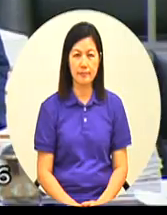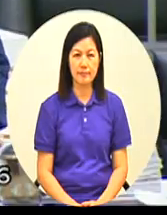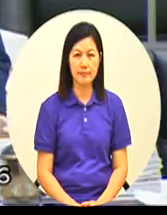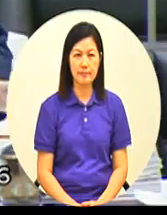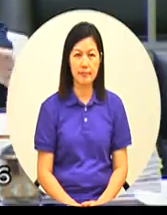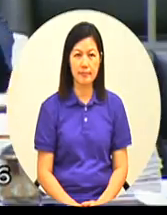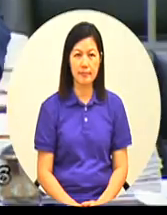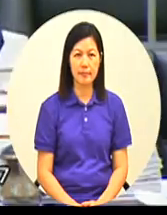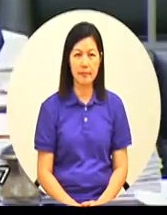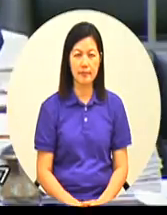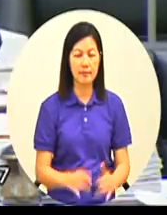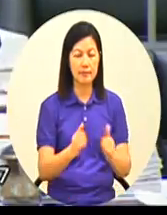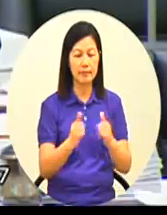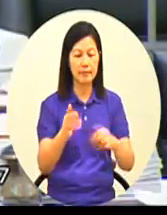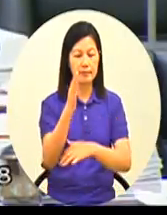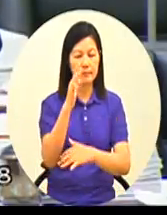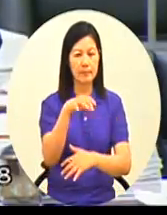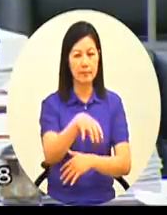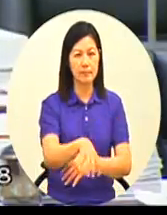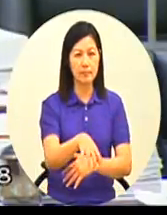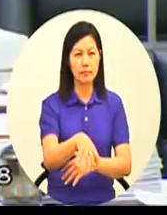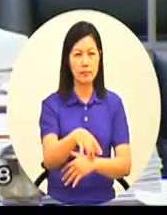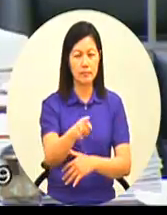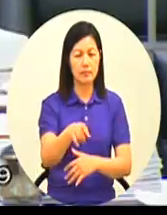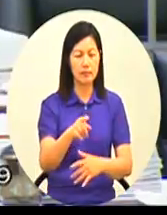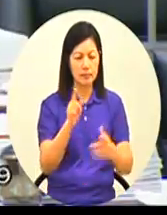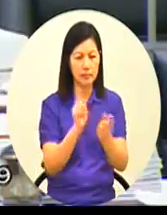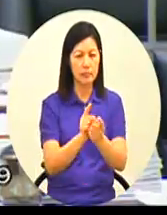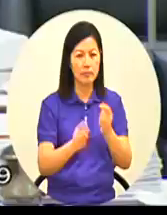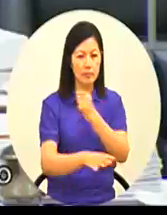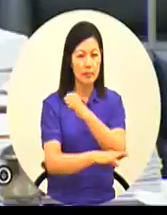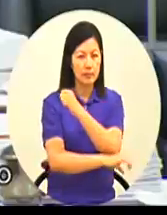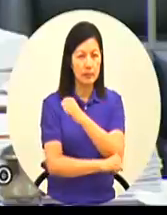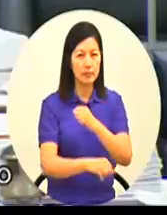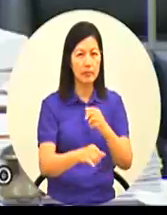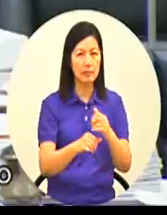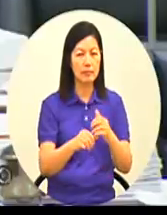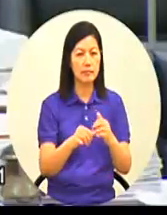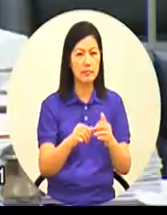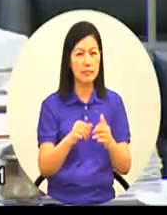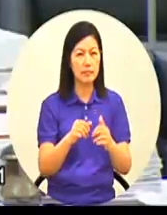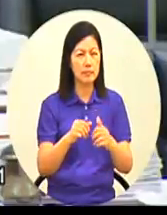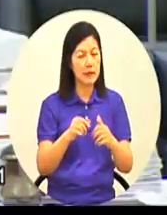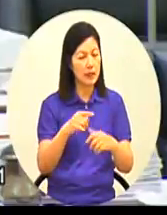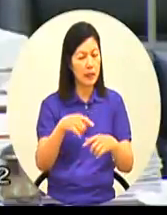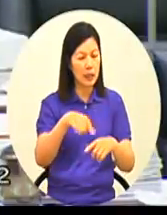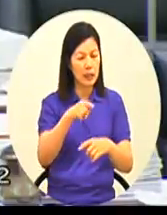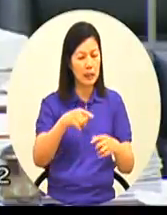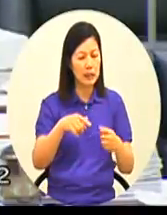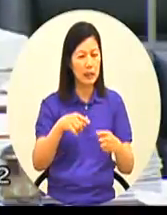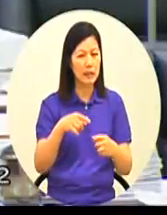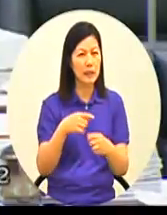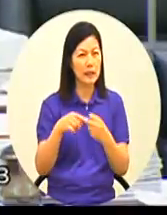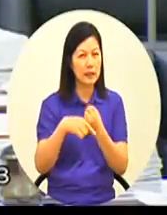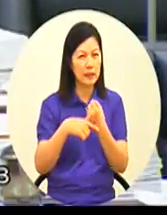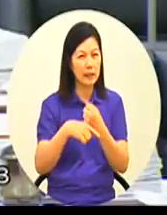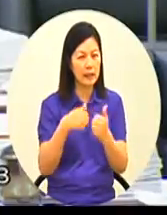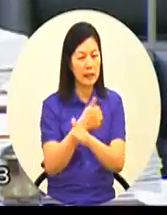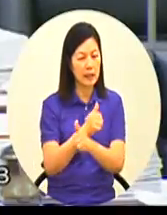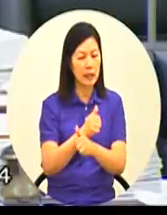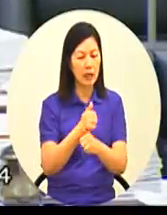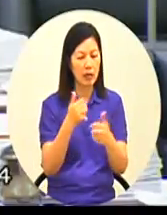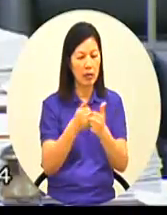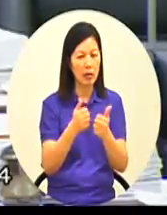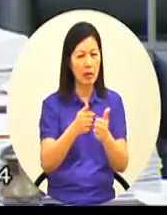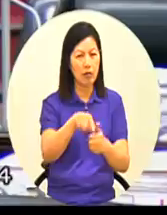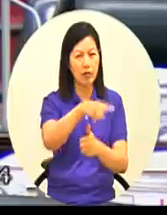我请民政局回答好了，因为你们面对基层最多，因为研考会他们都在上面，都他卡里丁民，伊那不下个基层，所以不知道